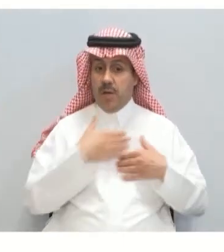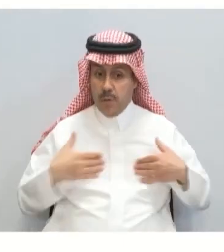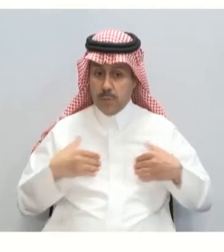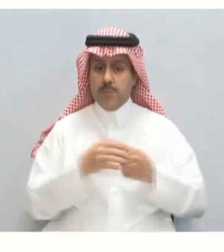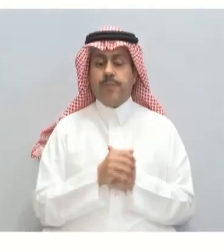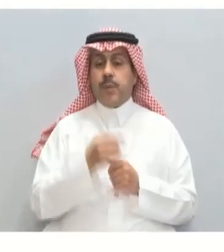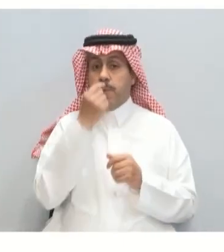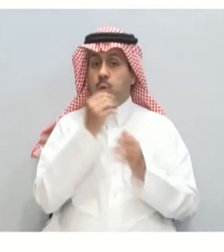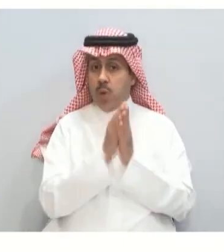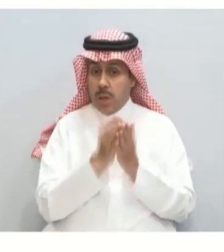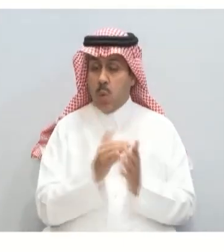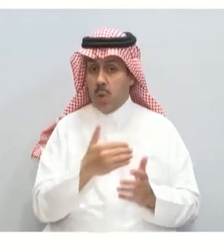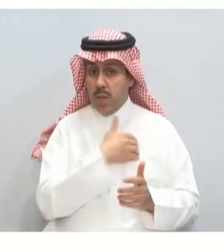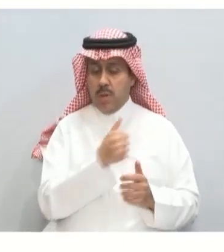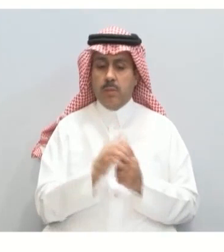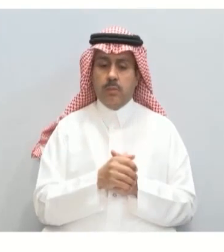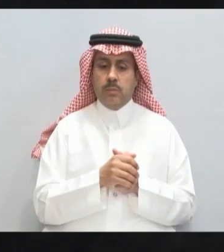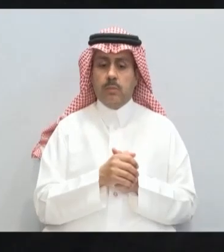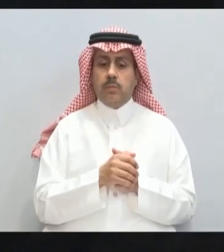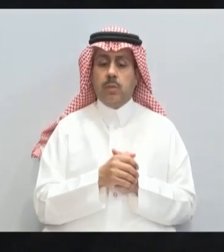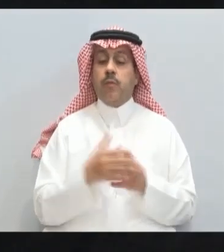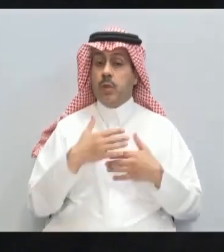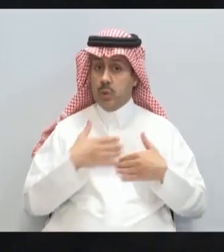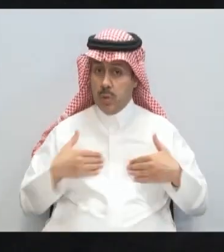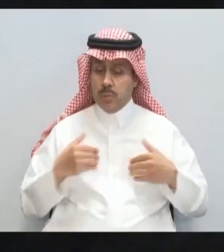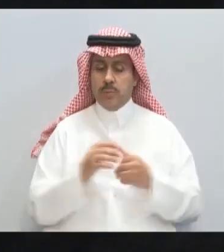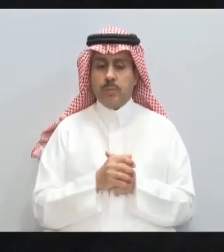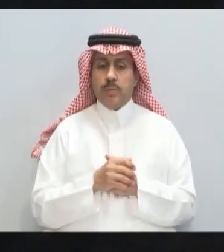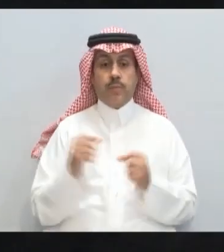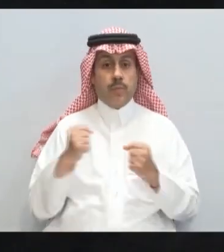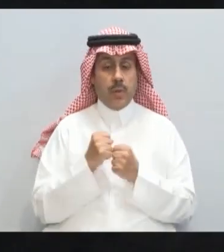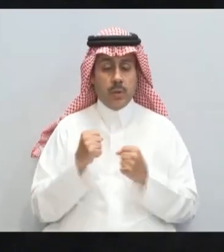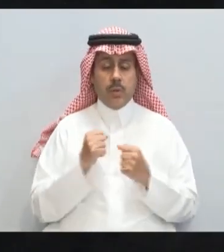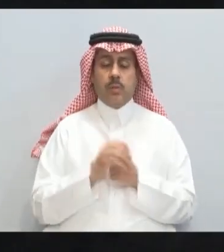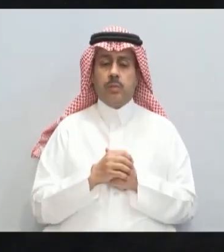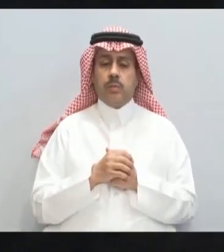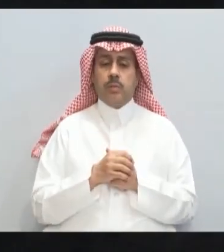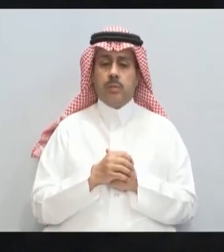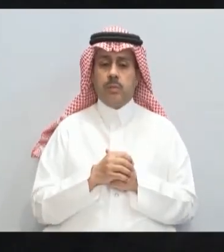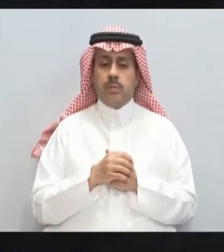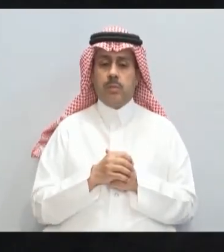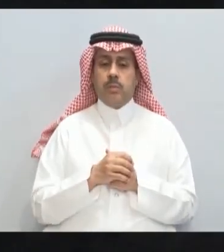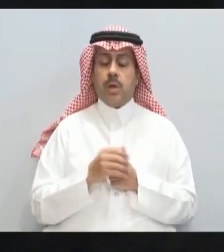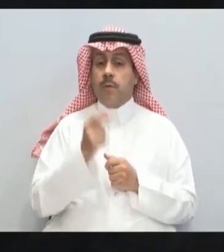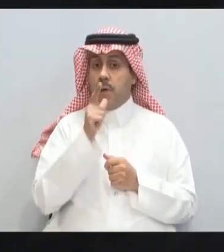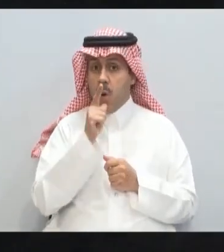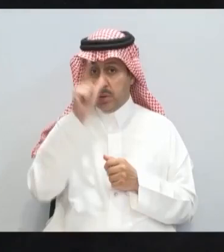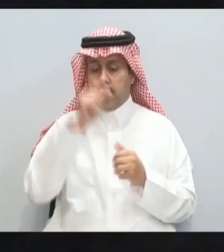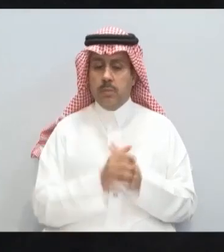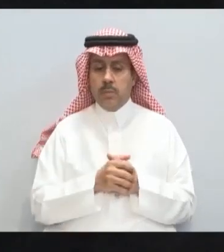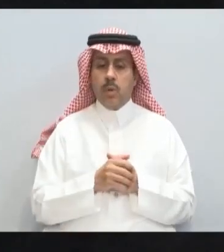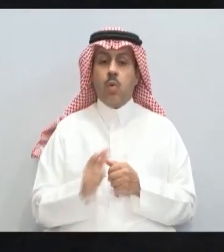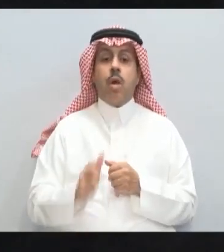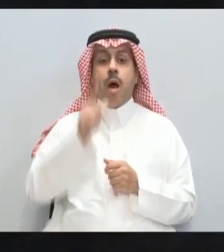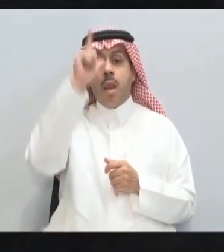اي بالقران والايمان فليسر وال يسعدوا ويبتهج وفي قوله تعالى قل